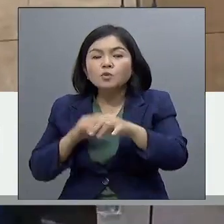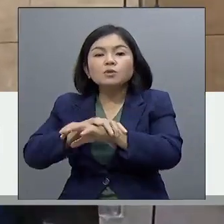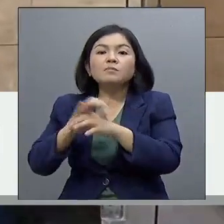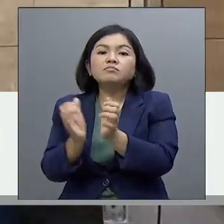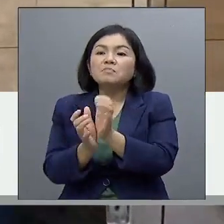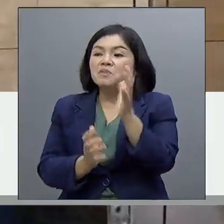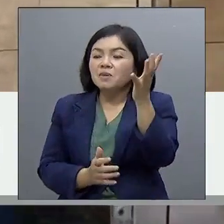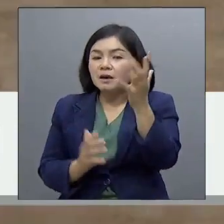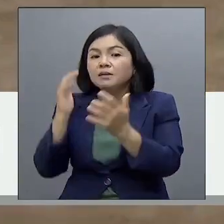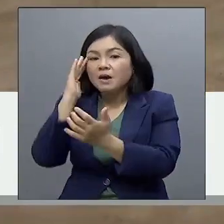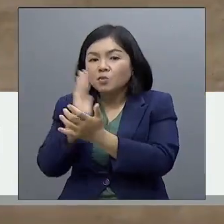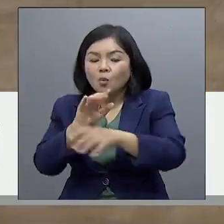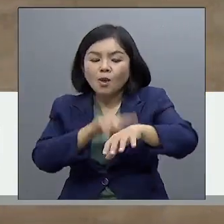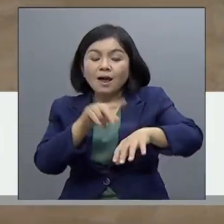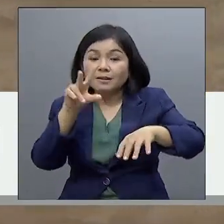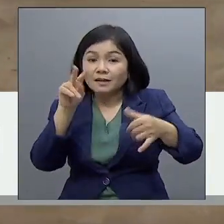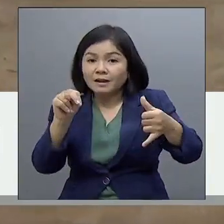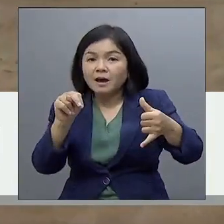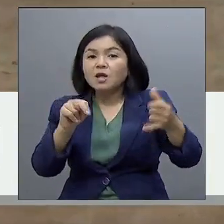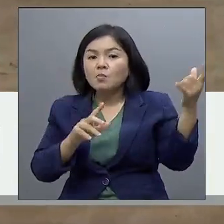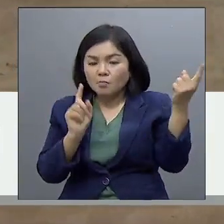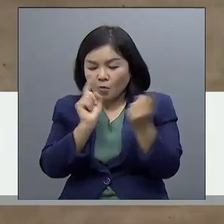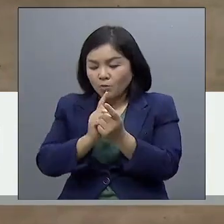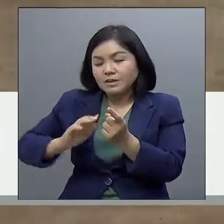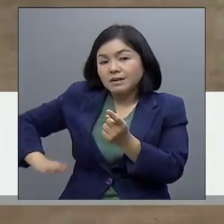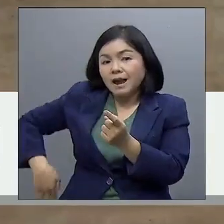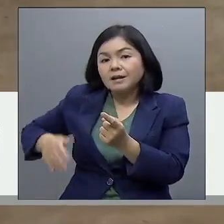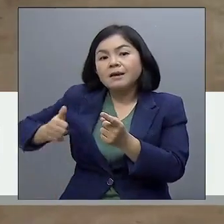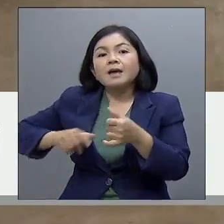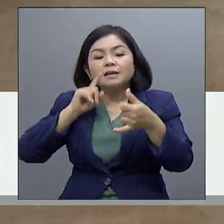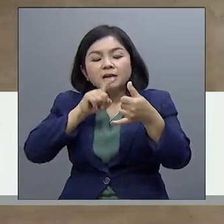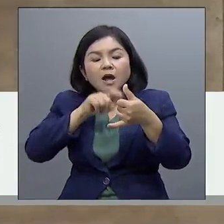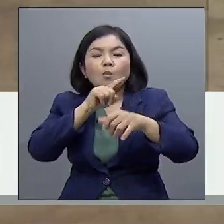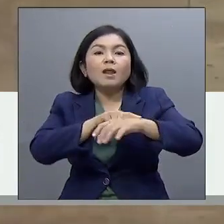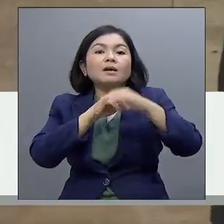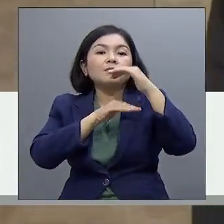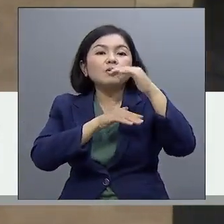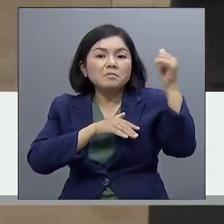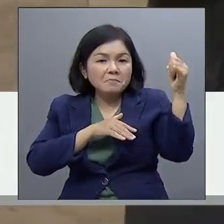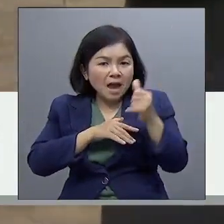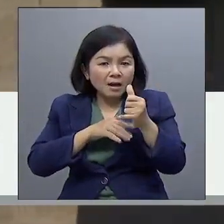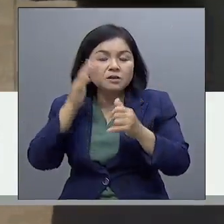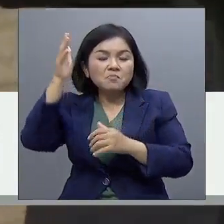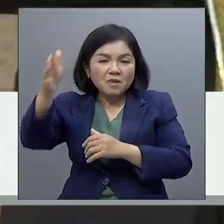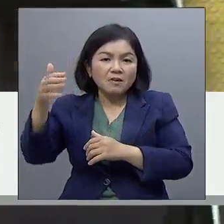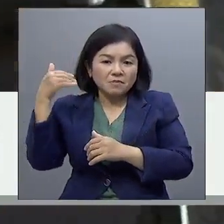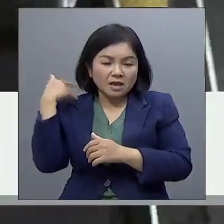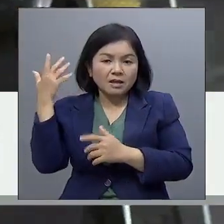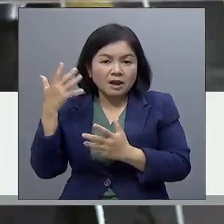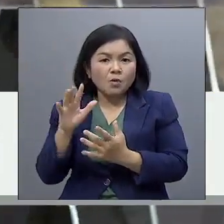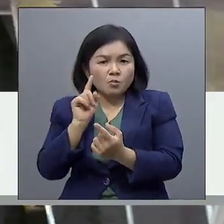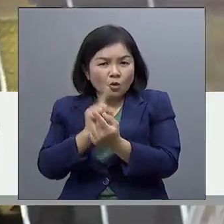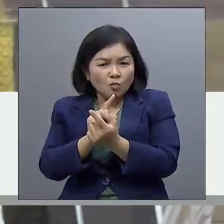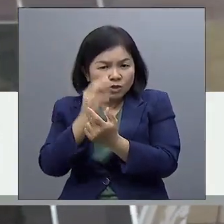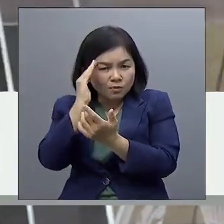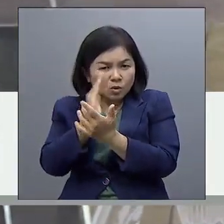พนักงานสอบสวนนัดให้ผู้ต้องหาเข้าพบภายหลังเพื่อให้ปากคำทางคดีตามกำหนดเวลาค่ะสำหรับนายอุปกิตตำรวจพบว่ามีชื่อไ